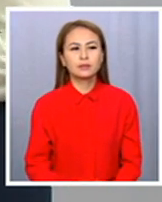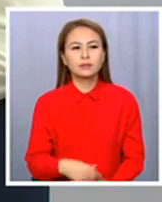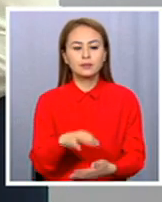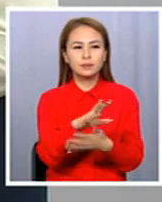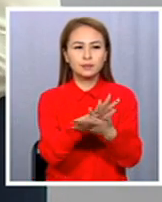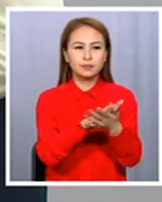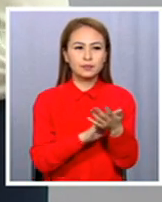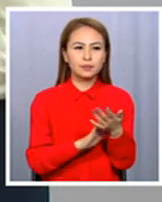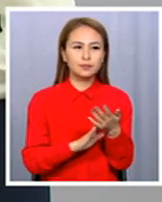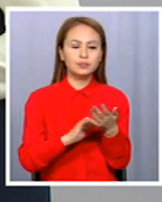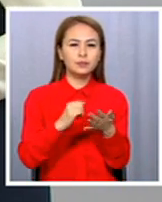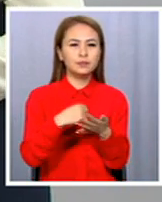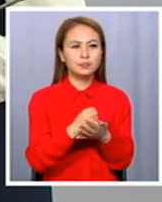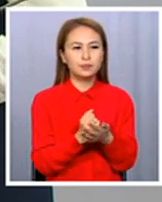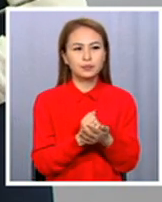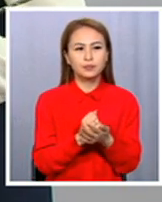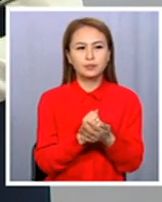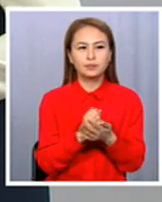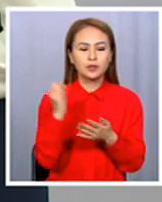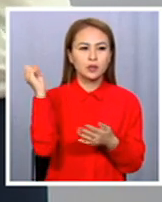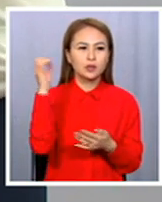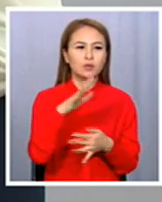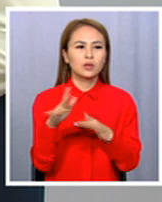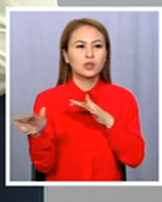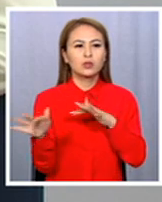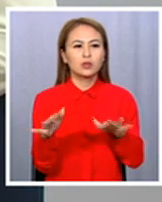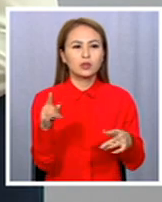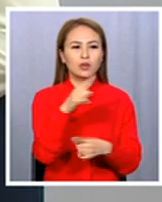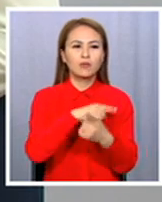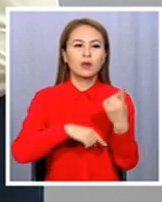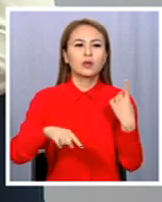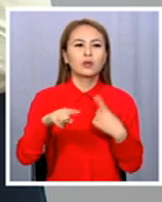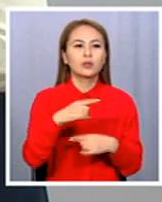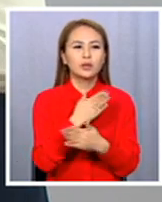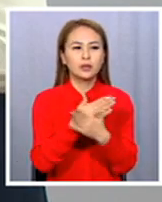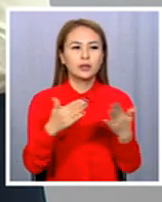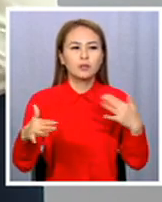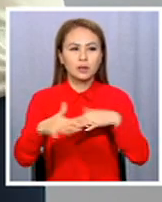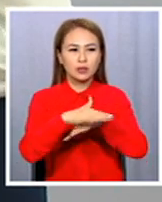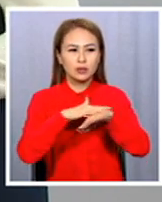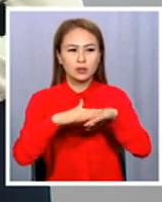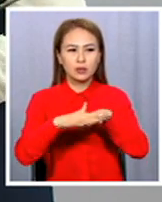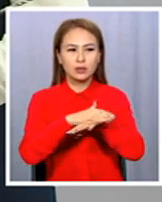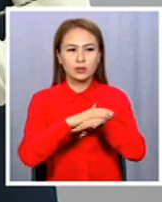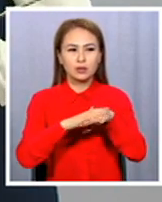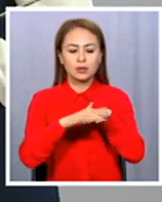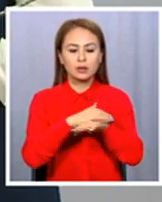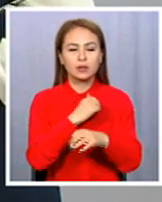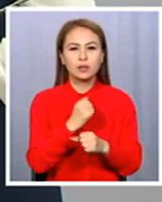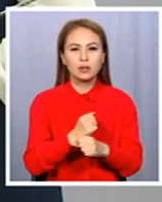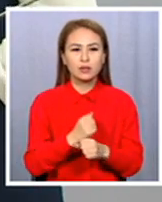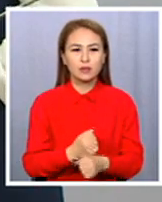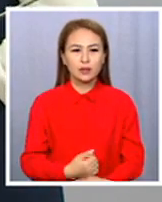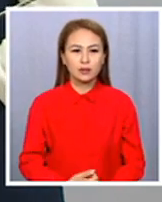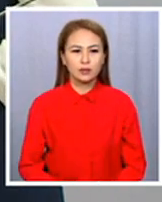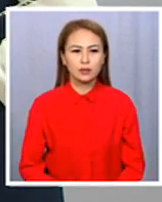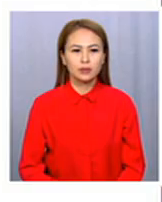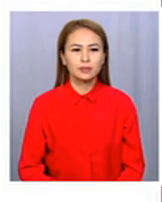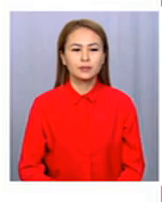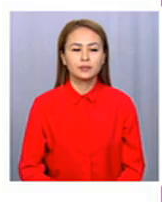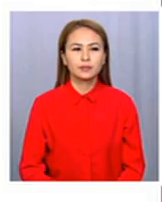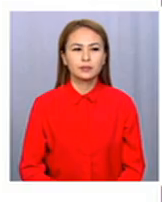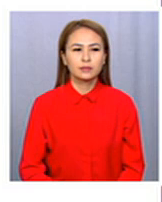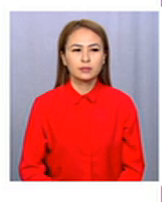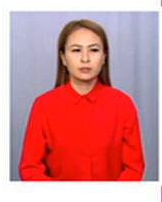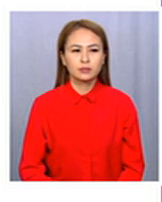Продолжите утверждение. Солнце и движущиеся вокруг него небесные тела составляют.